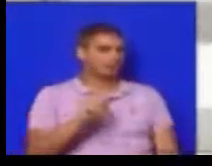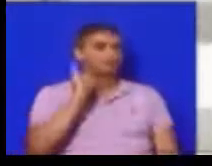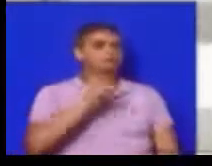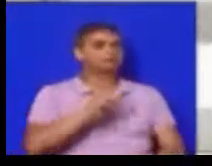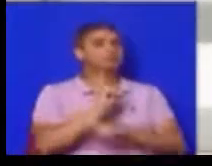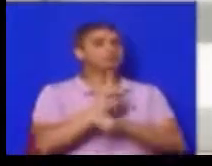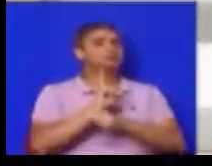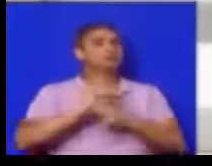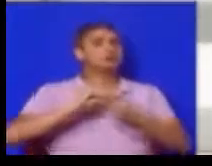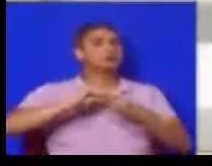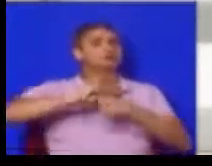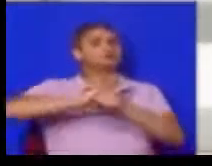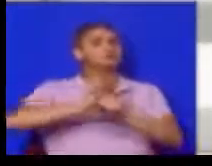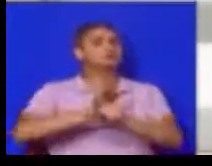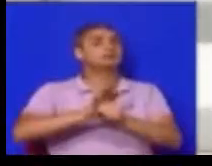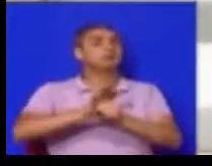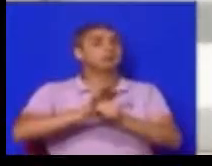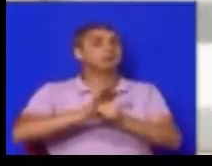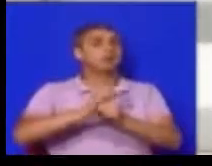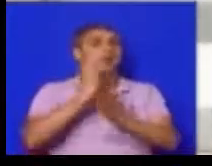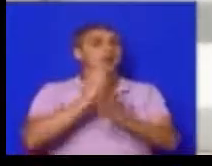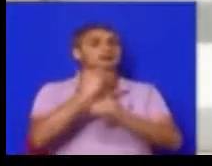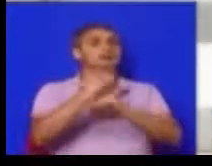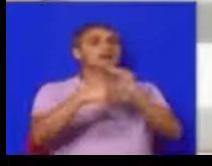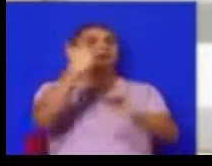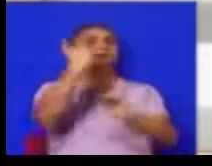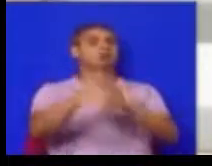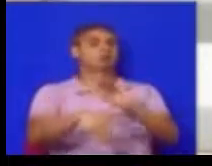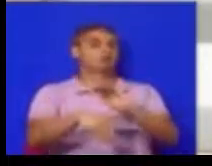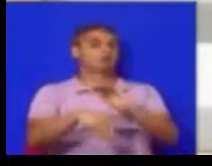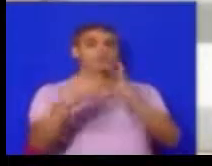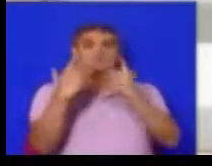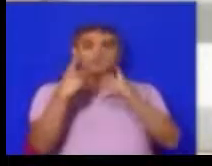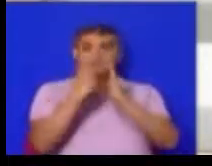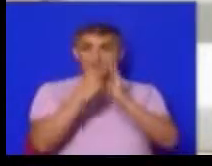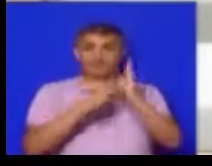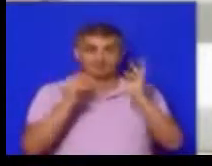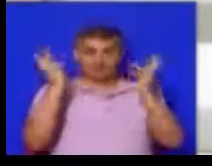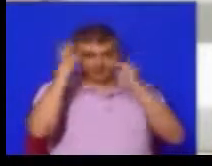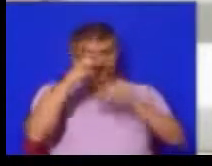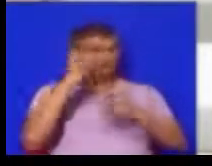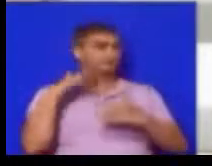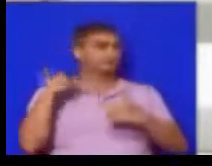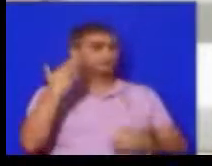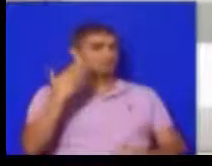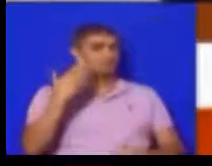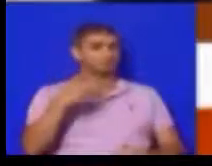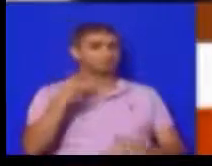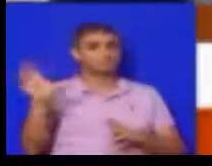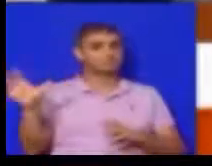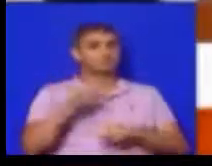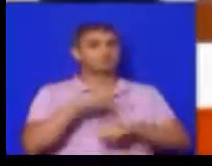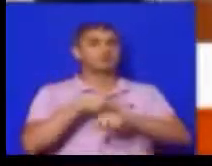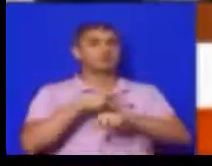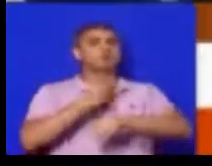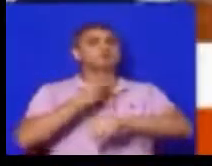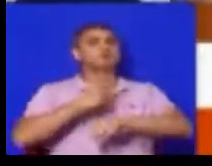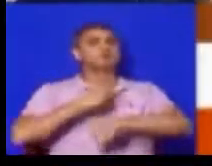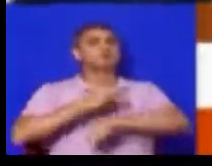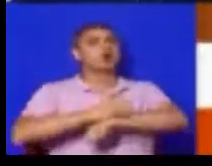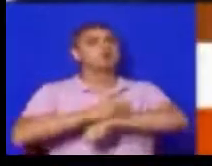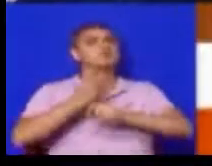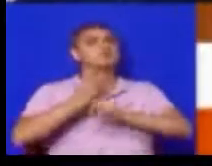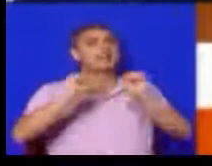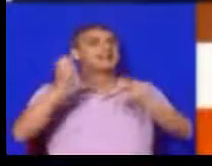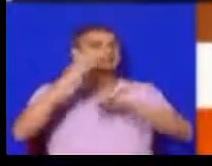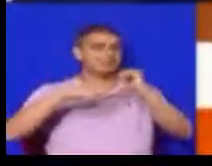את הסנקציות לתהליך הסופי. כאשר הפרמטרים של ההסכם יהיו כאלה שיקחו את השעון הגרעיני אחורה, יהיה